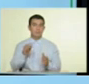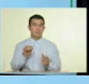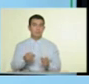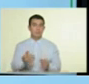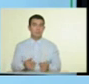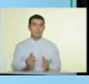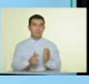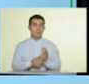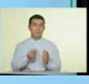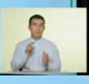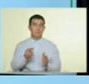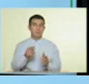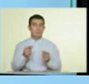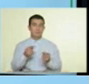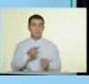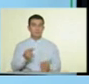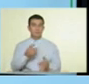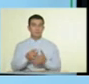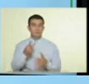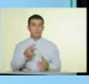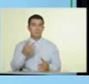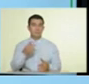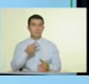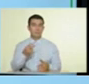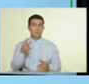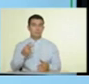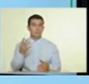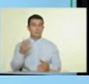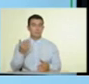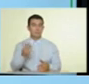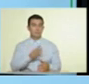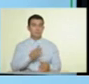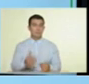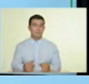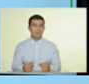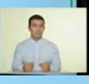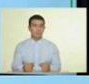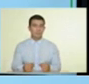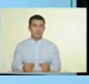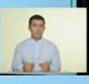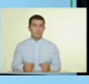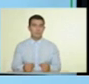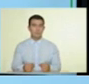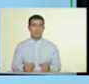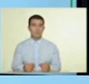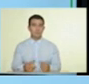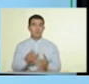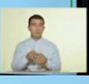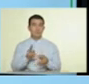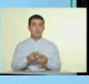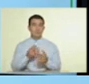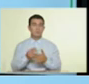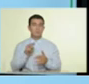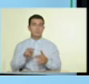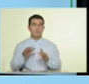Bunda 7p teng ayro 25 teng 24 bo'ldi. Endi noma'lum